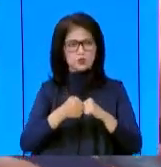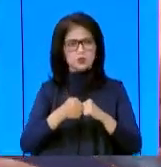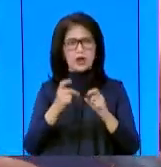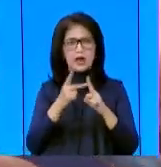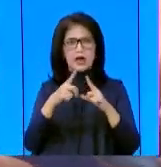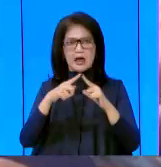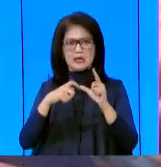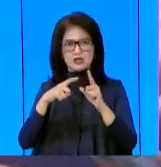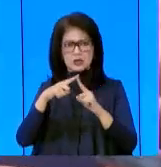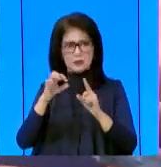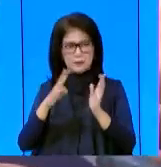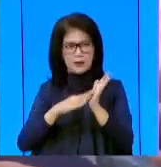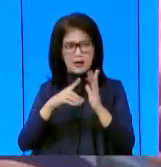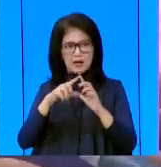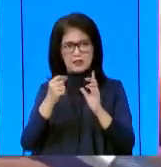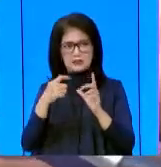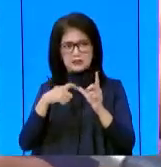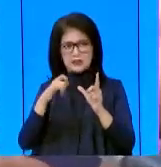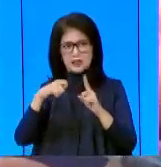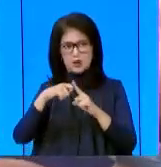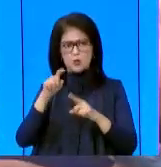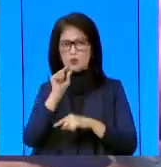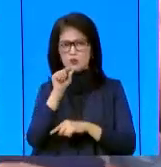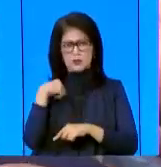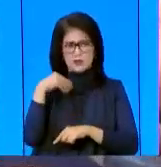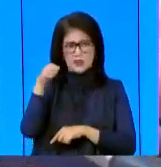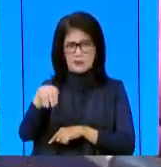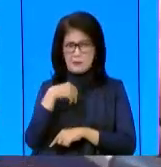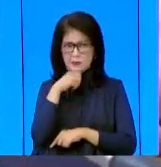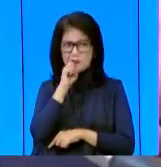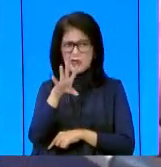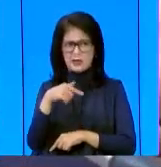Harun Masiku. Saya akan memberikan keterangan dengan sebaik-baiknya.